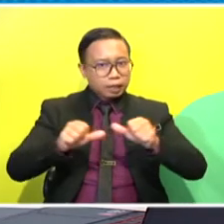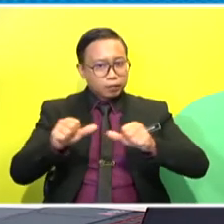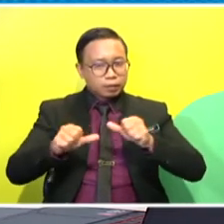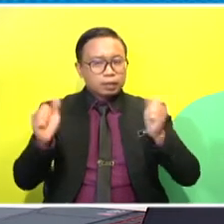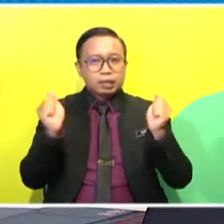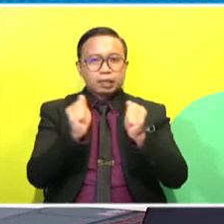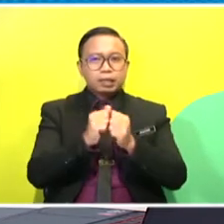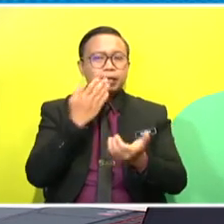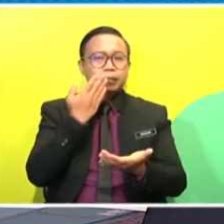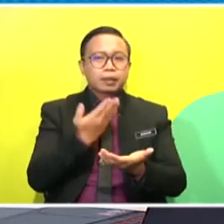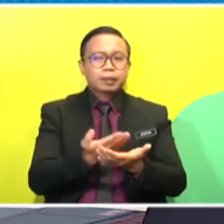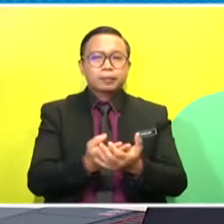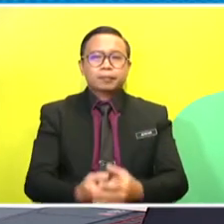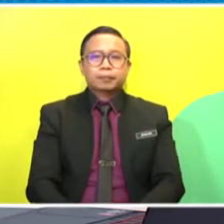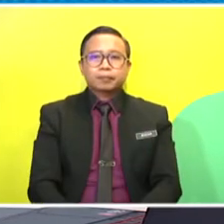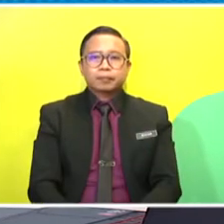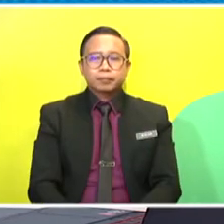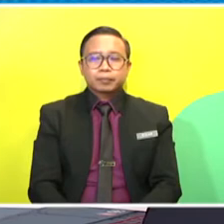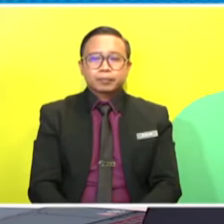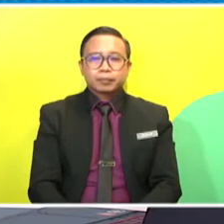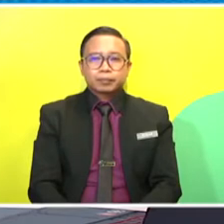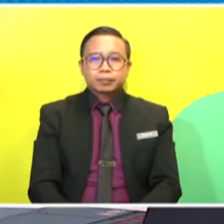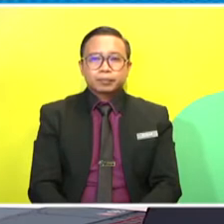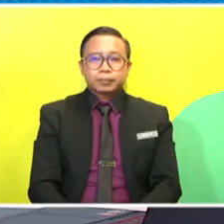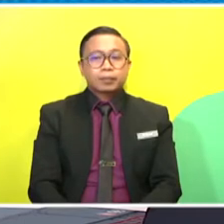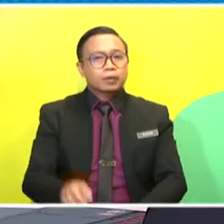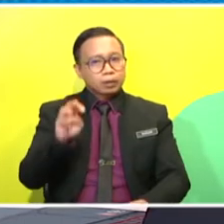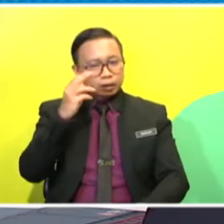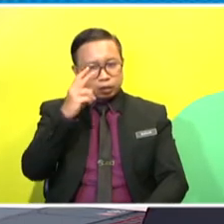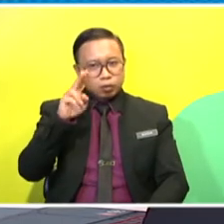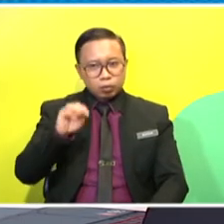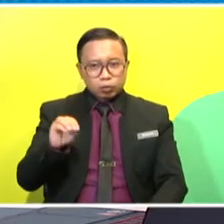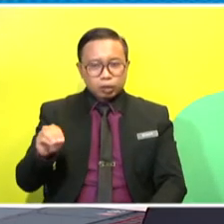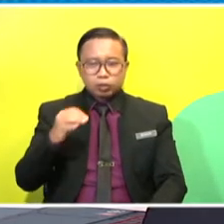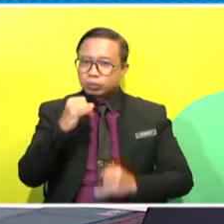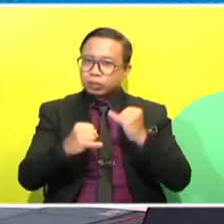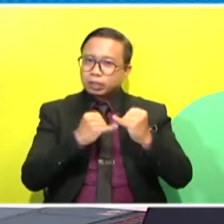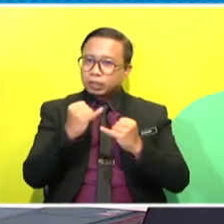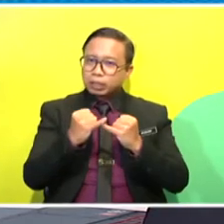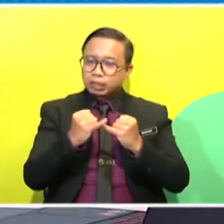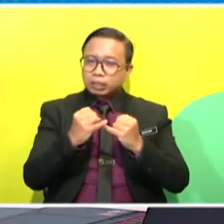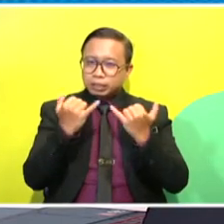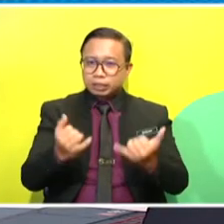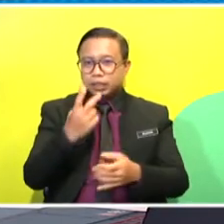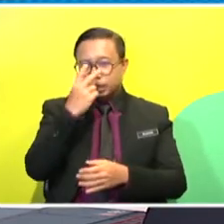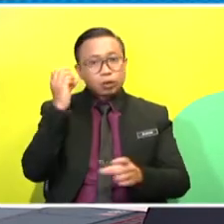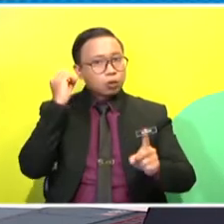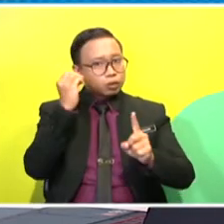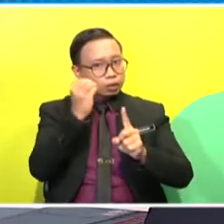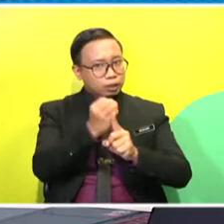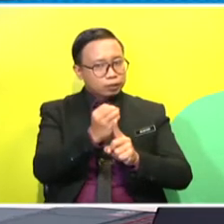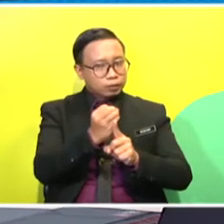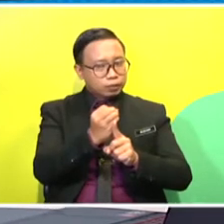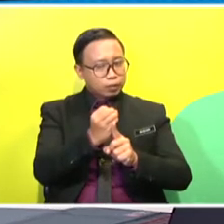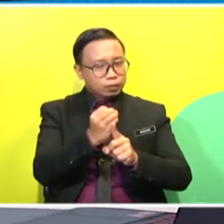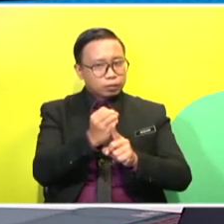untuk melihat sama ada murid itu berjaya atau tidak, mari kita tengok semula objektif yang kita patut